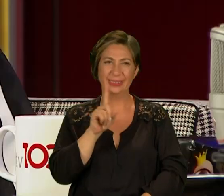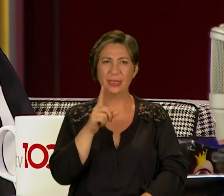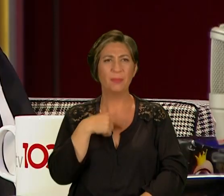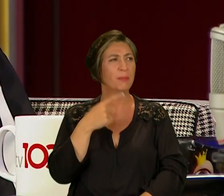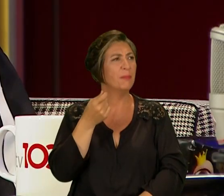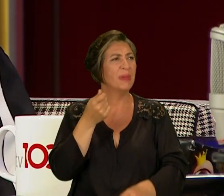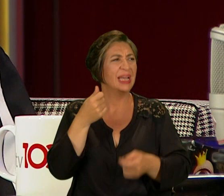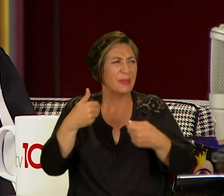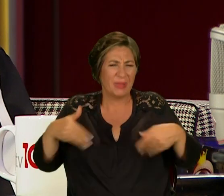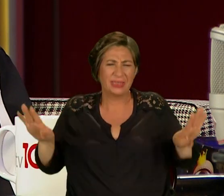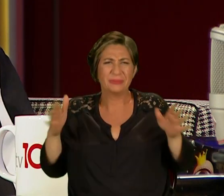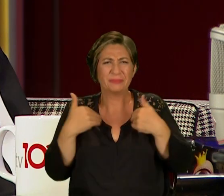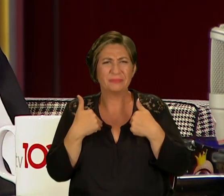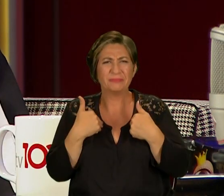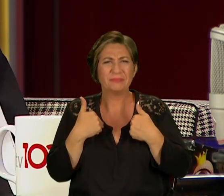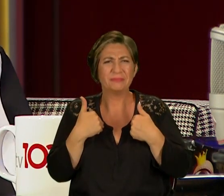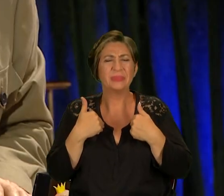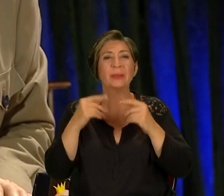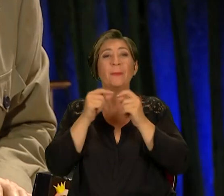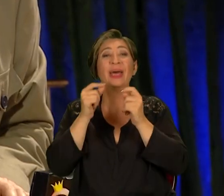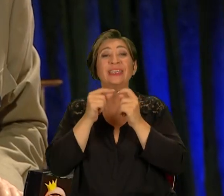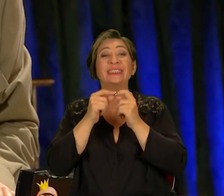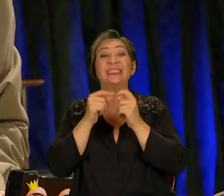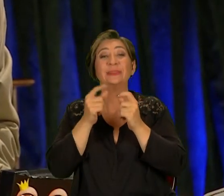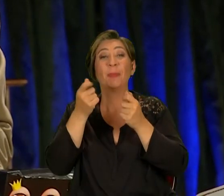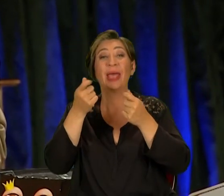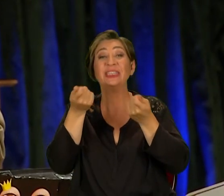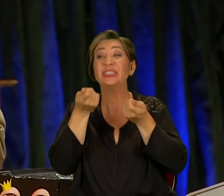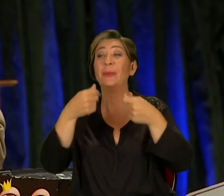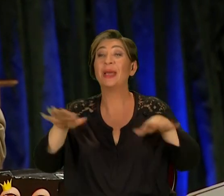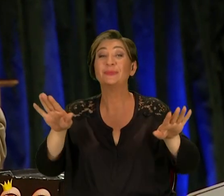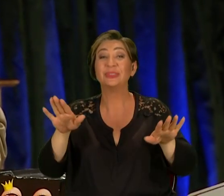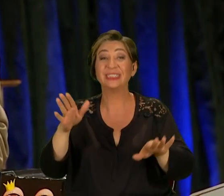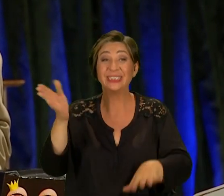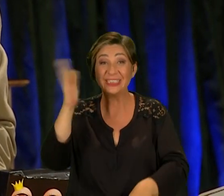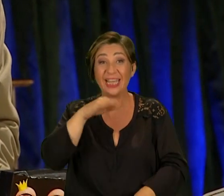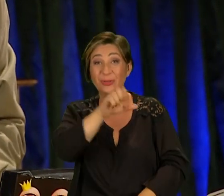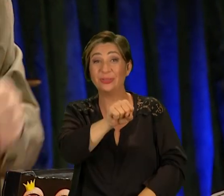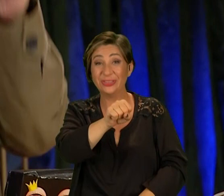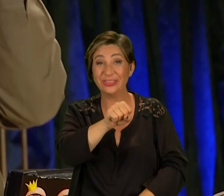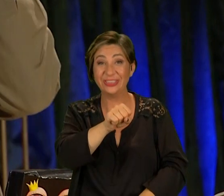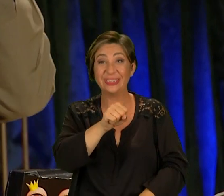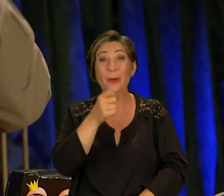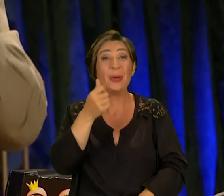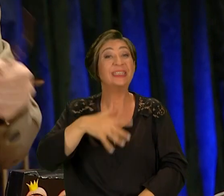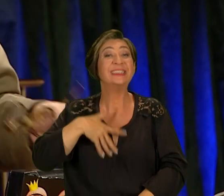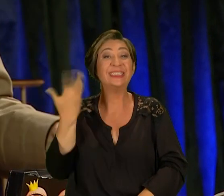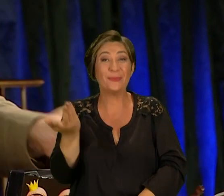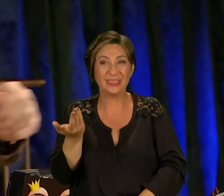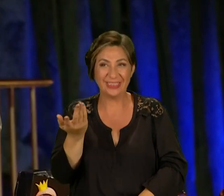para işlerini bıraktım ya. Evet, çok Barış para işlerini bırakmış. Yani, para istemez